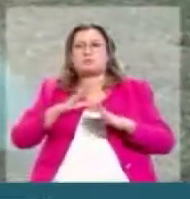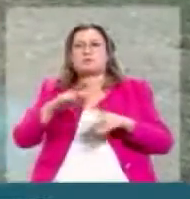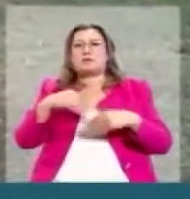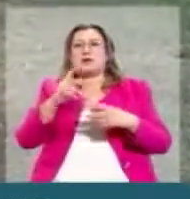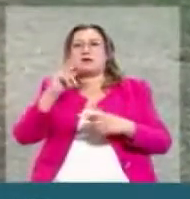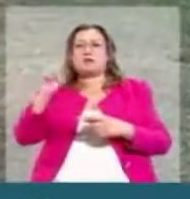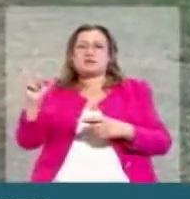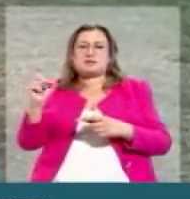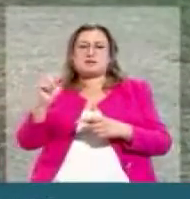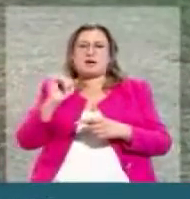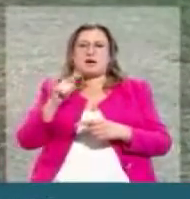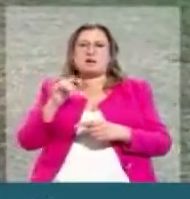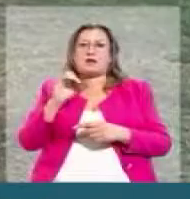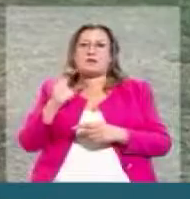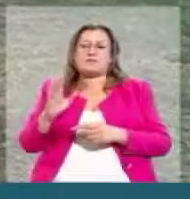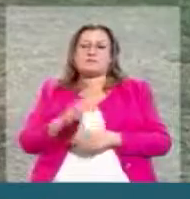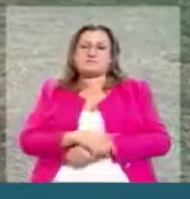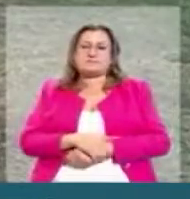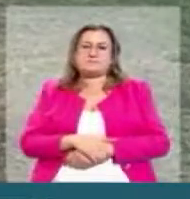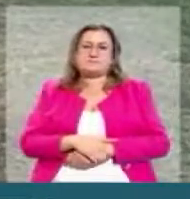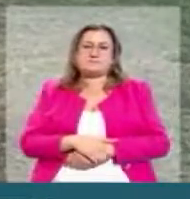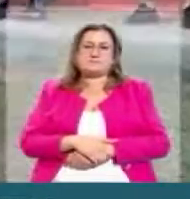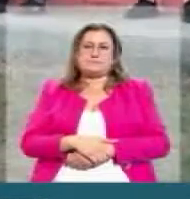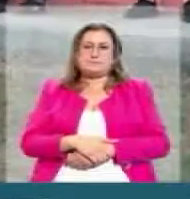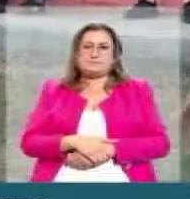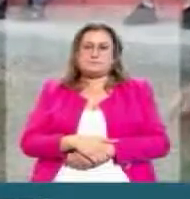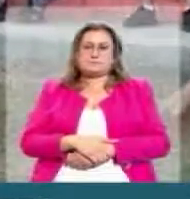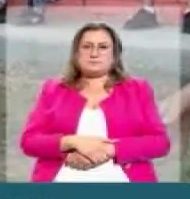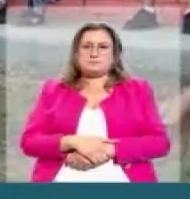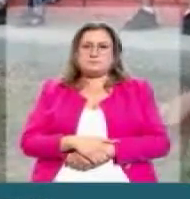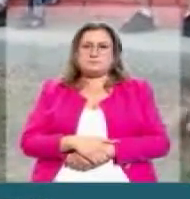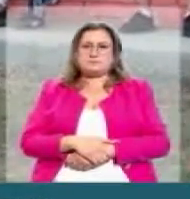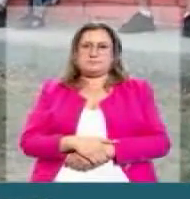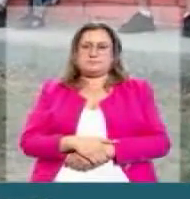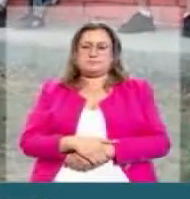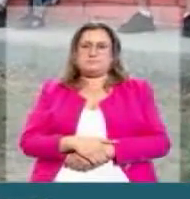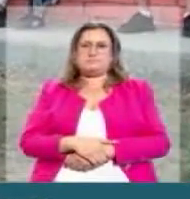предоставлен крестьянским хозяйством Агатаев. Владислав Иващенко, Валентин Панферов, Руслан Джабаев, телеканал Кустанай Жидегоринского района.